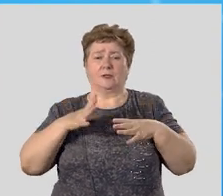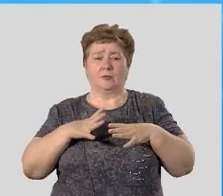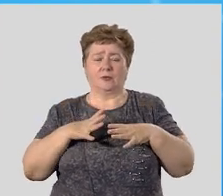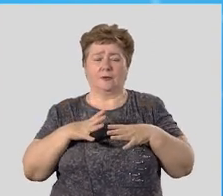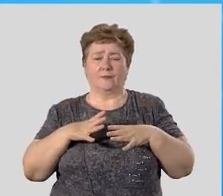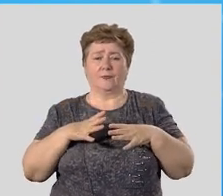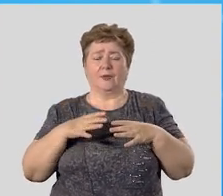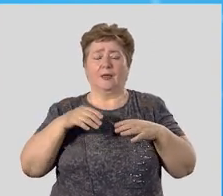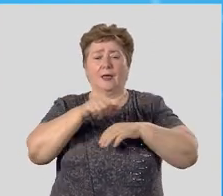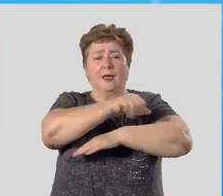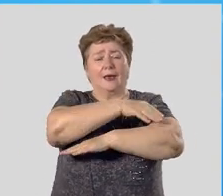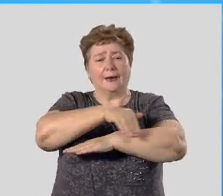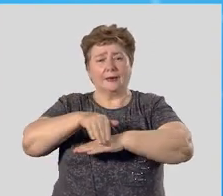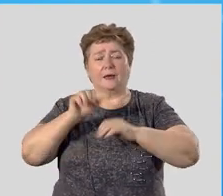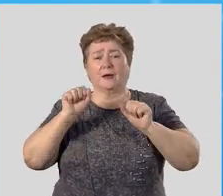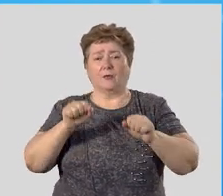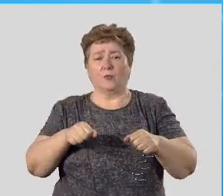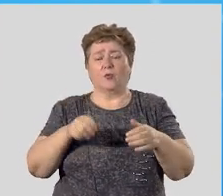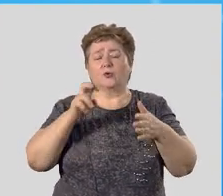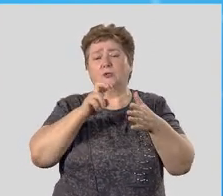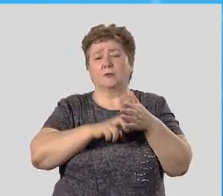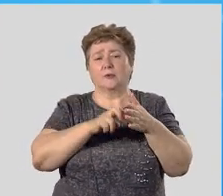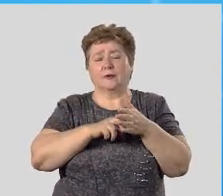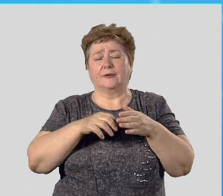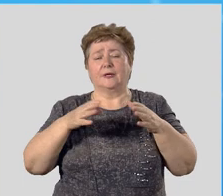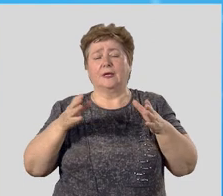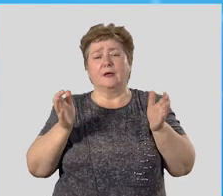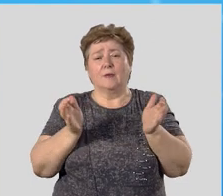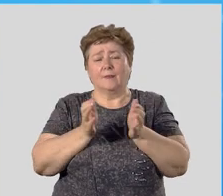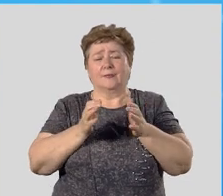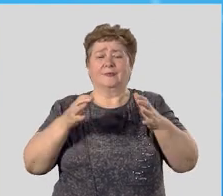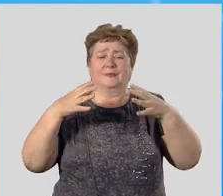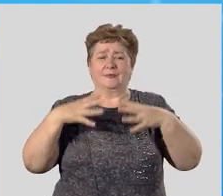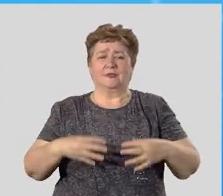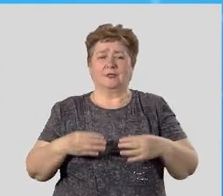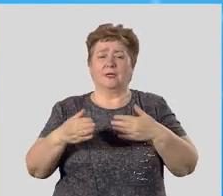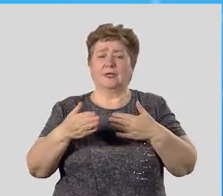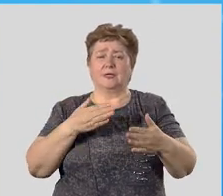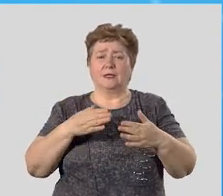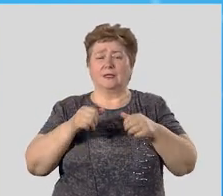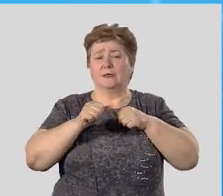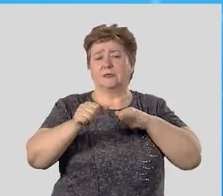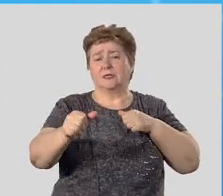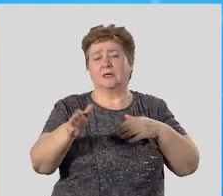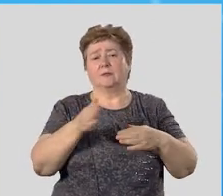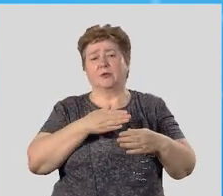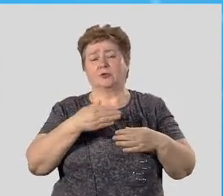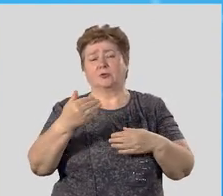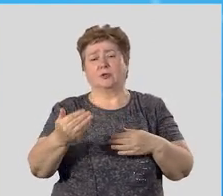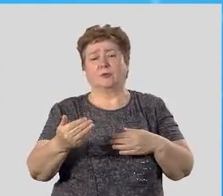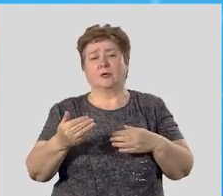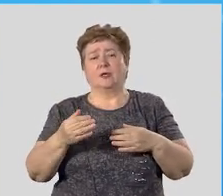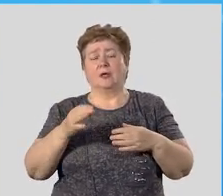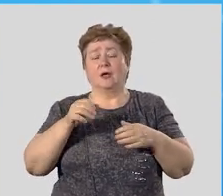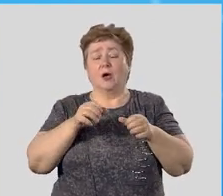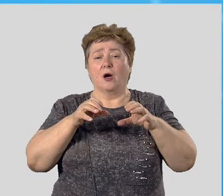сказали. Линейкой можно измерять тела небольших размеров, либо расстояние между ними,